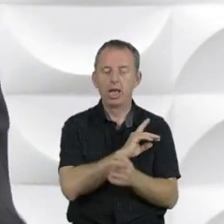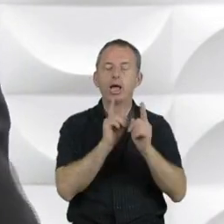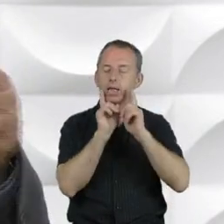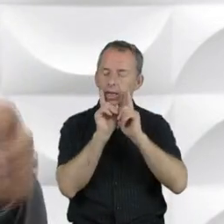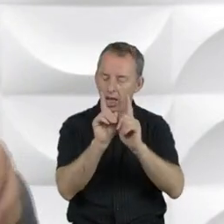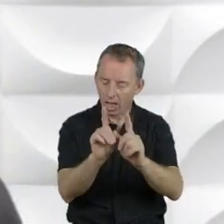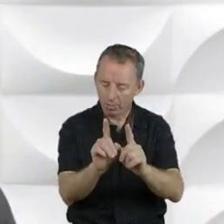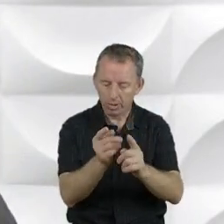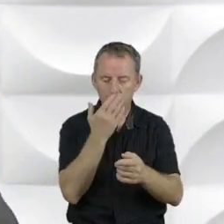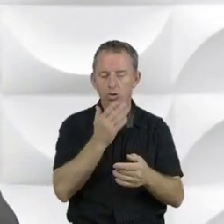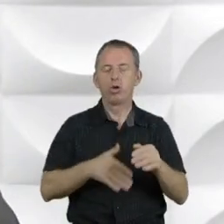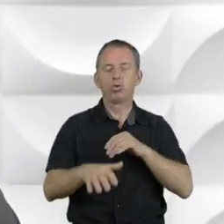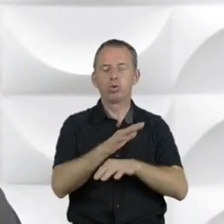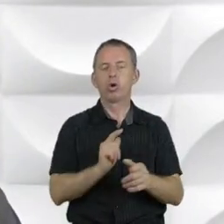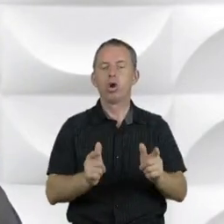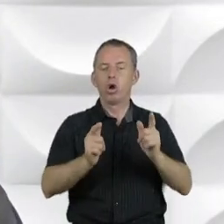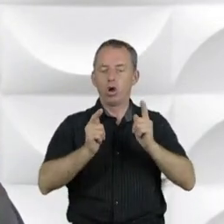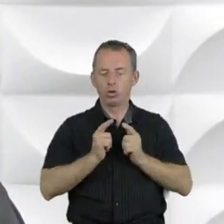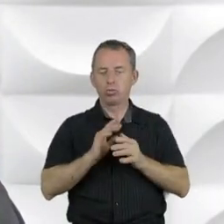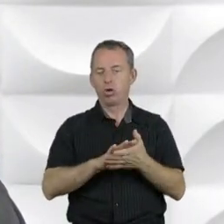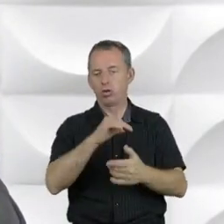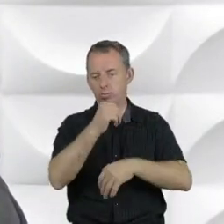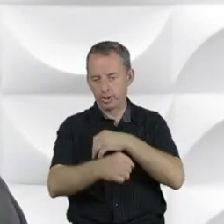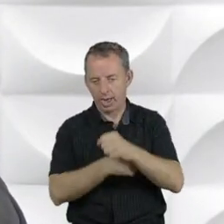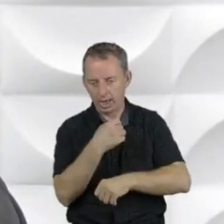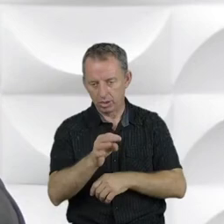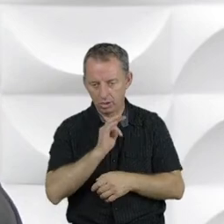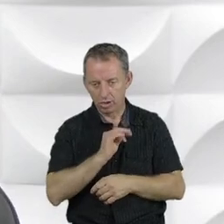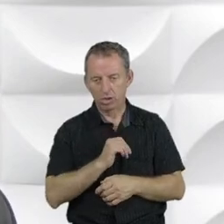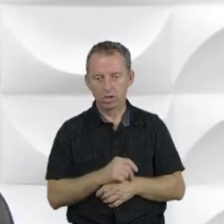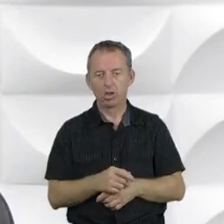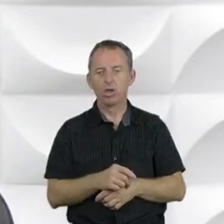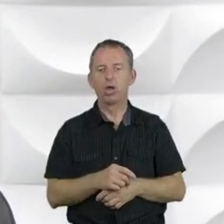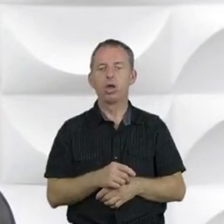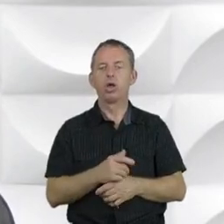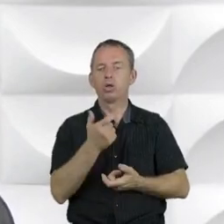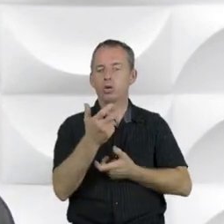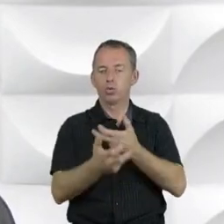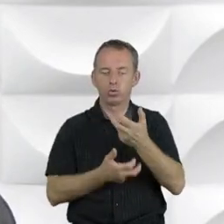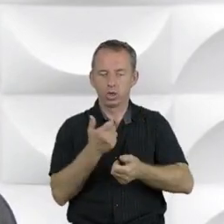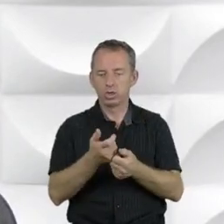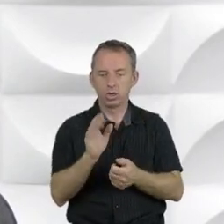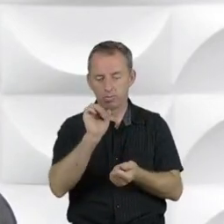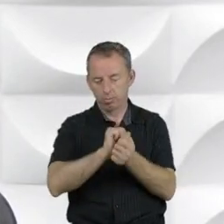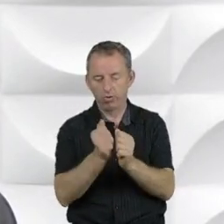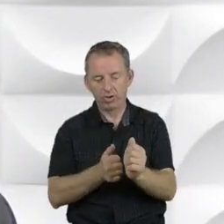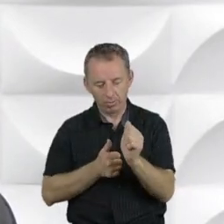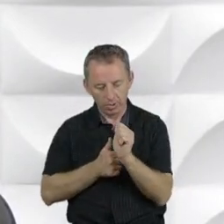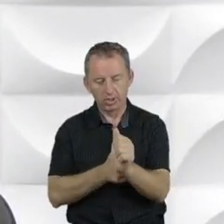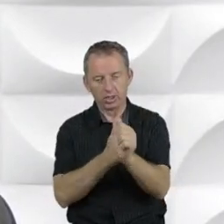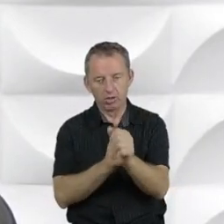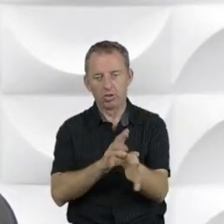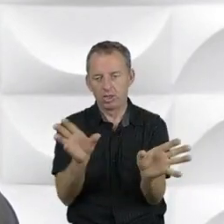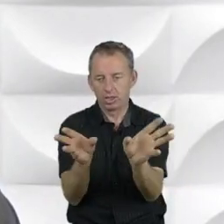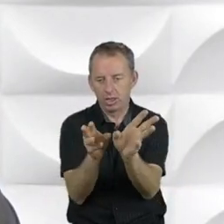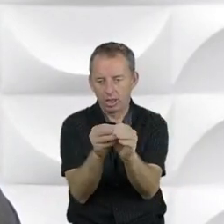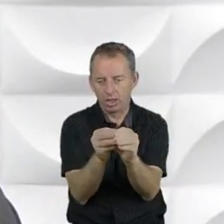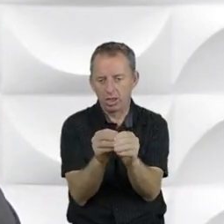Zaprawdę, mówi Duch, odpoczną po pracach swoich. Uczynki ich bowiem idą za nimi. Dziwne